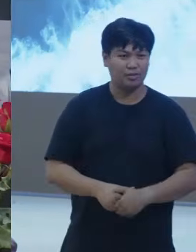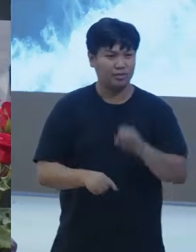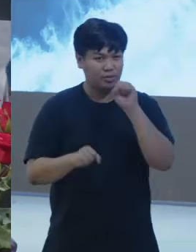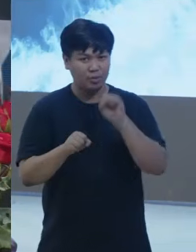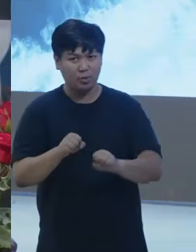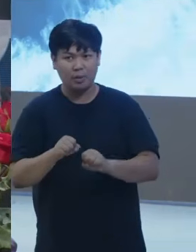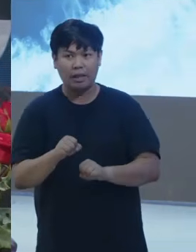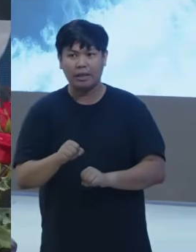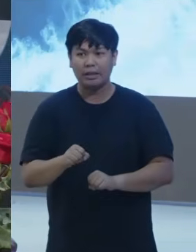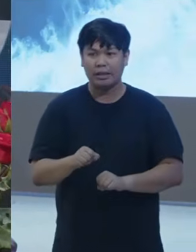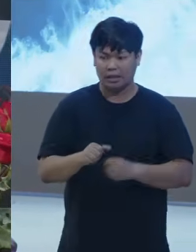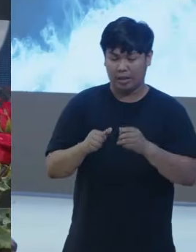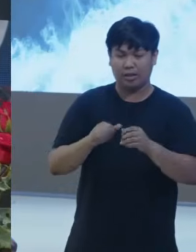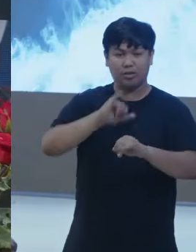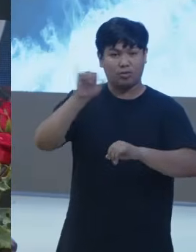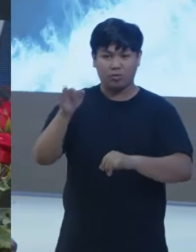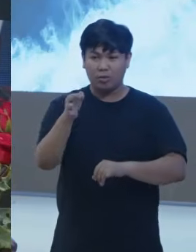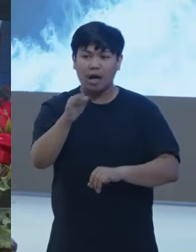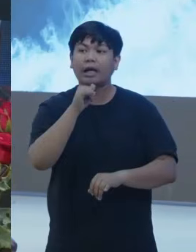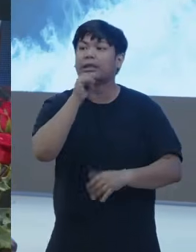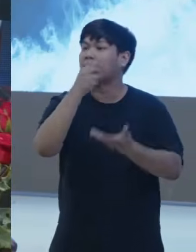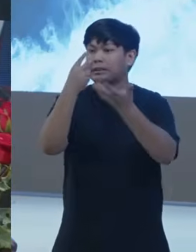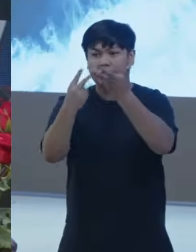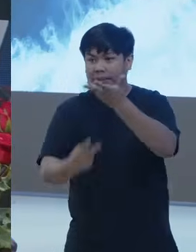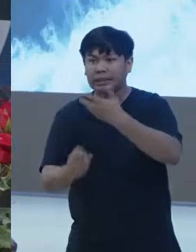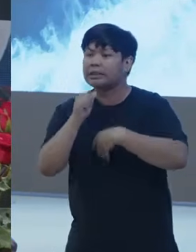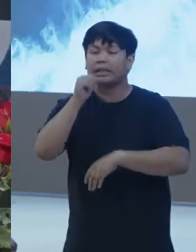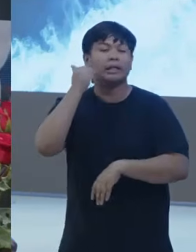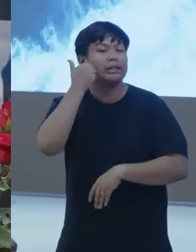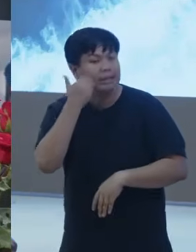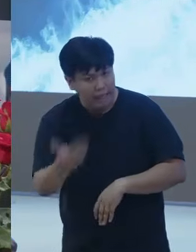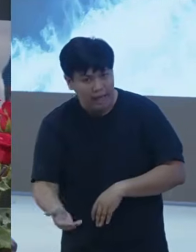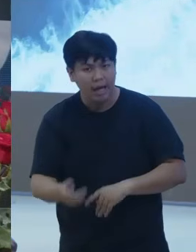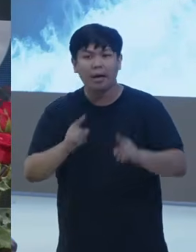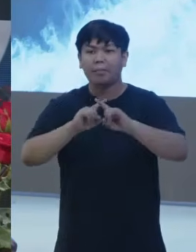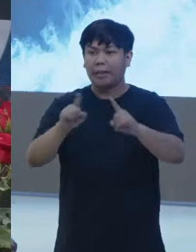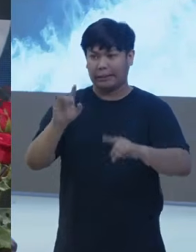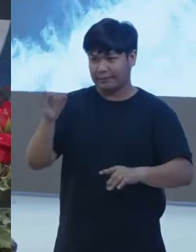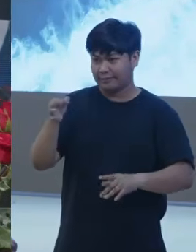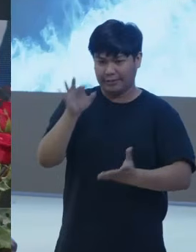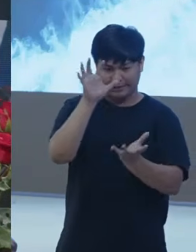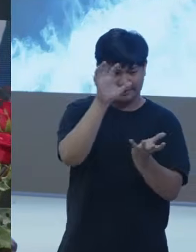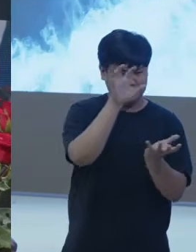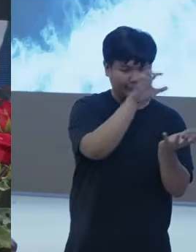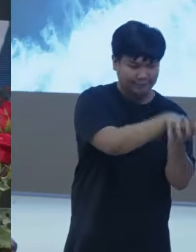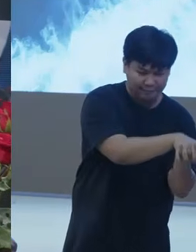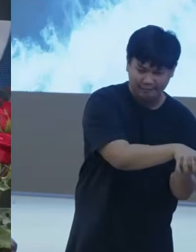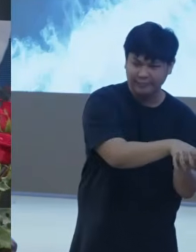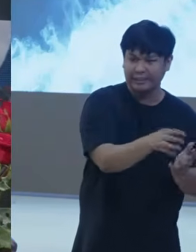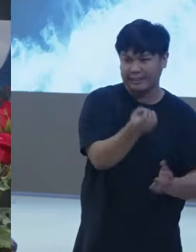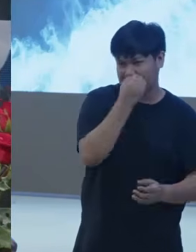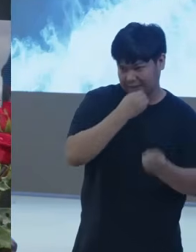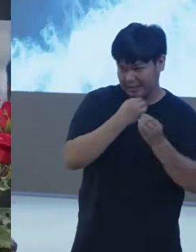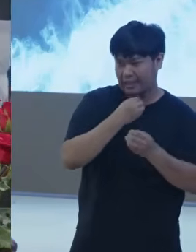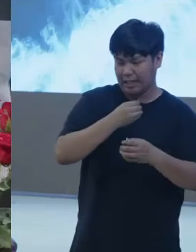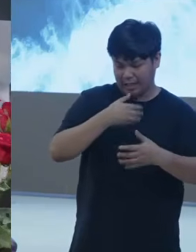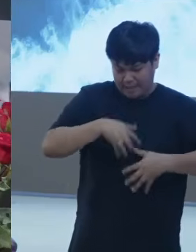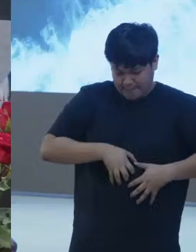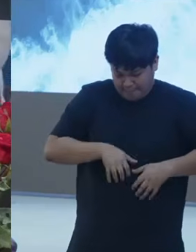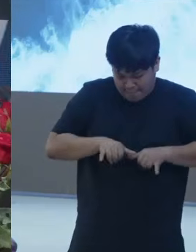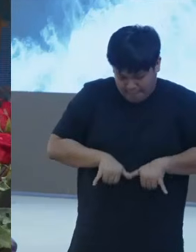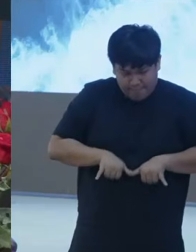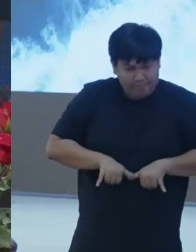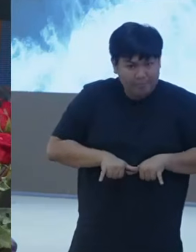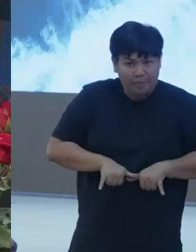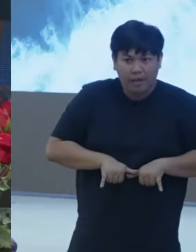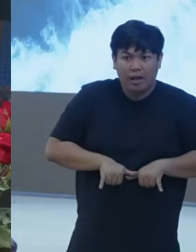So hindi po siya nalunod, imbis na siya'y nalunod, siya ay nilamon ng isang malaking isda at katakataka, hindi